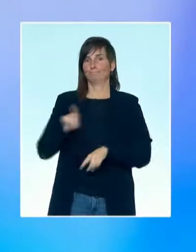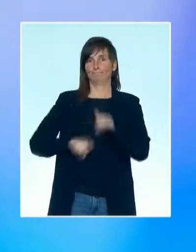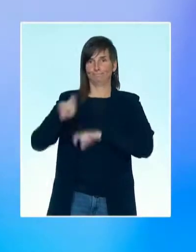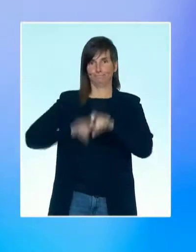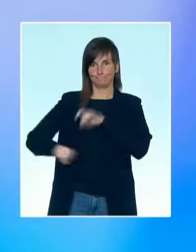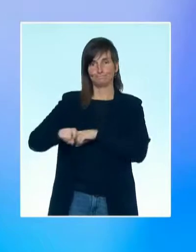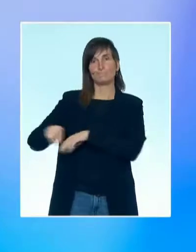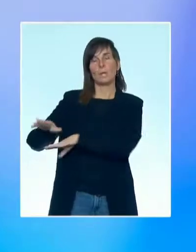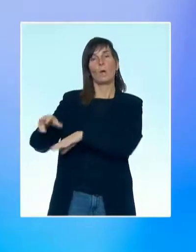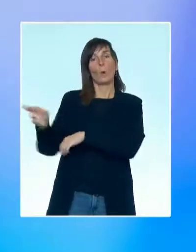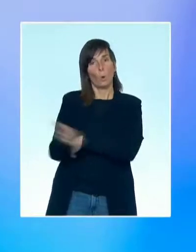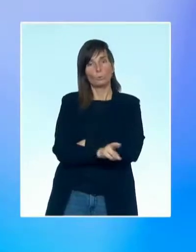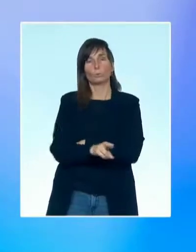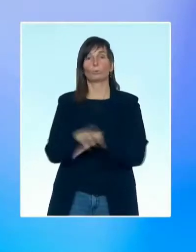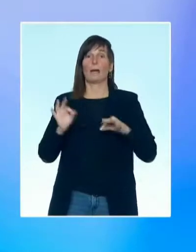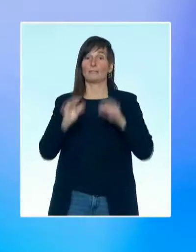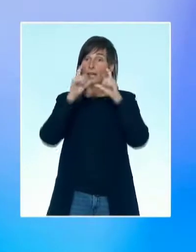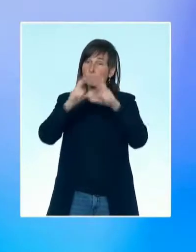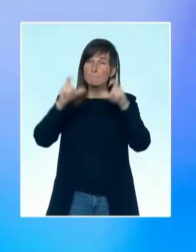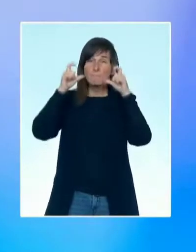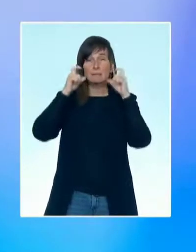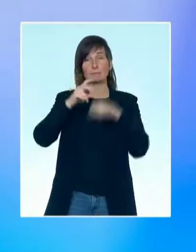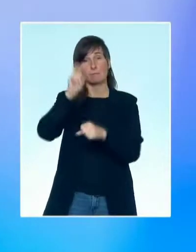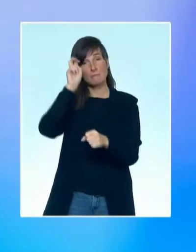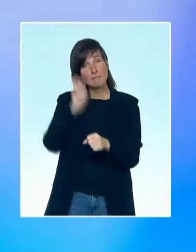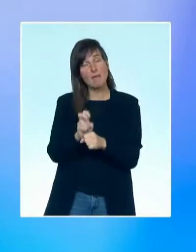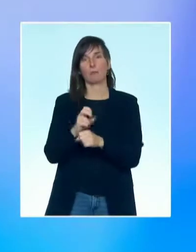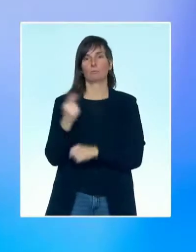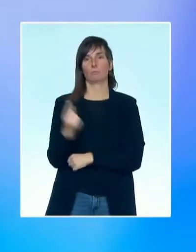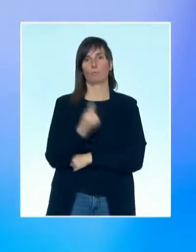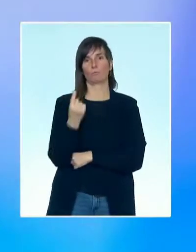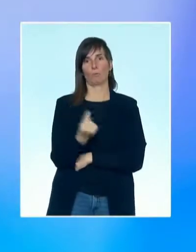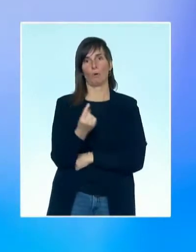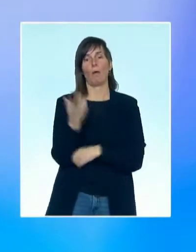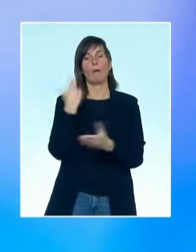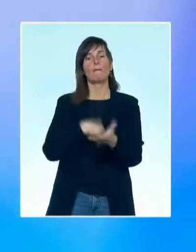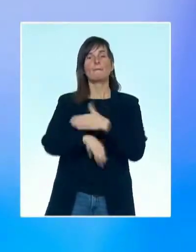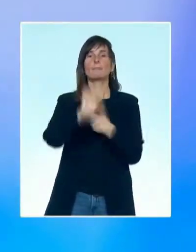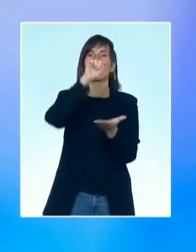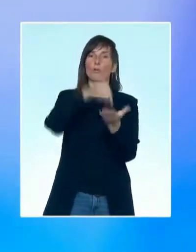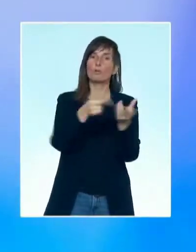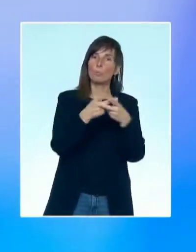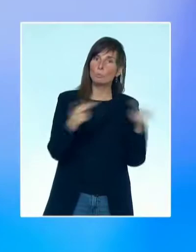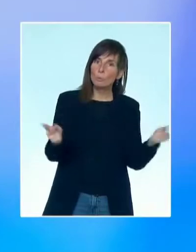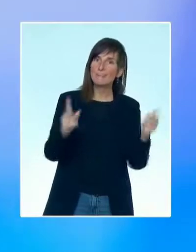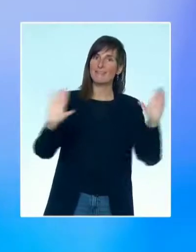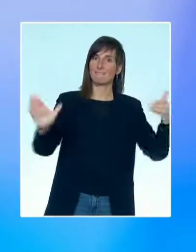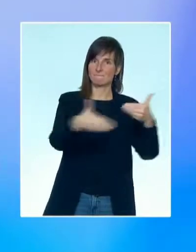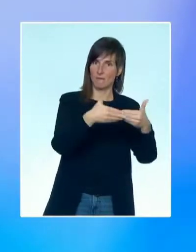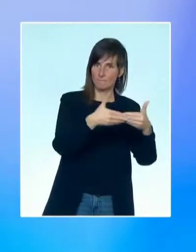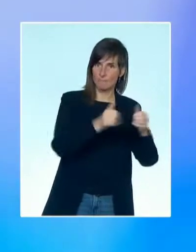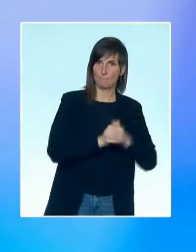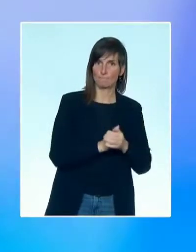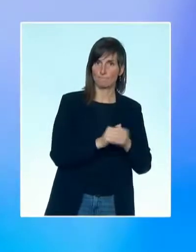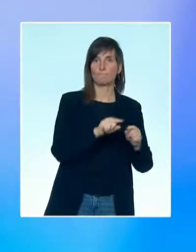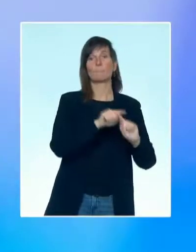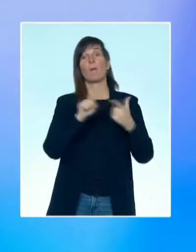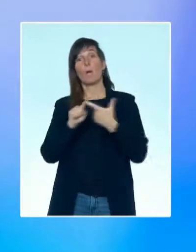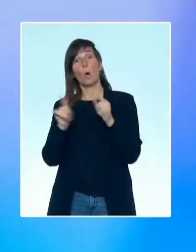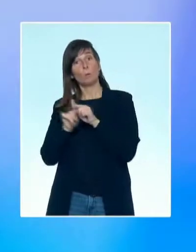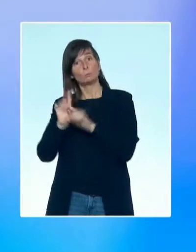respecter strictement l'obligation du port du masque dans les lieux publics à l'intérieur, mais aussi dans les